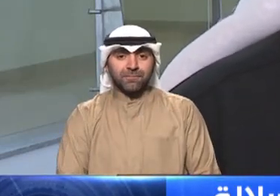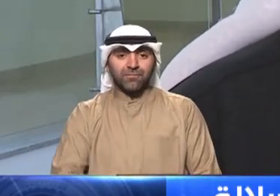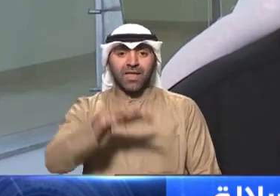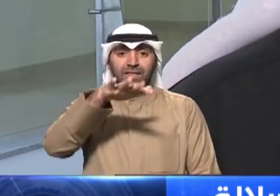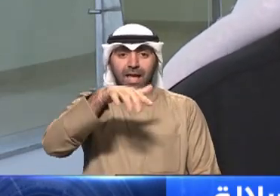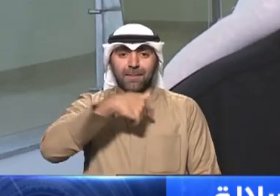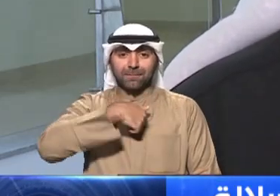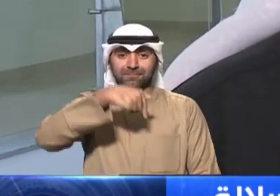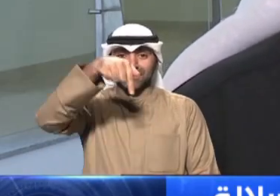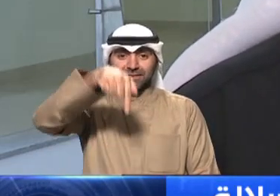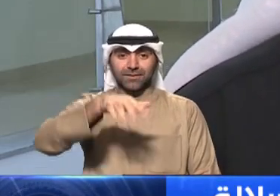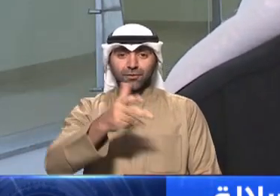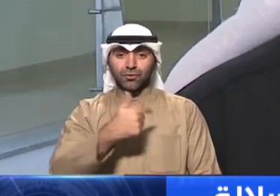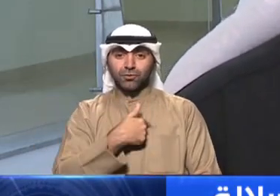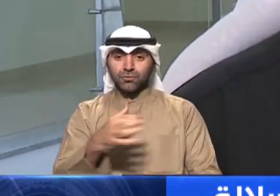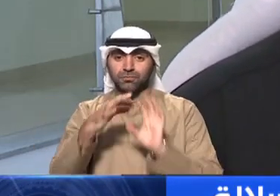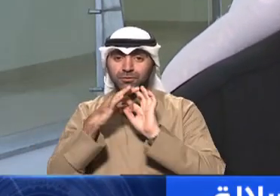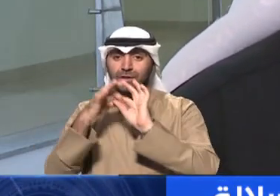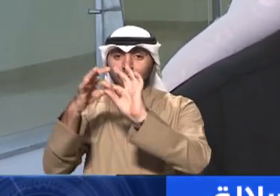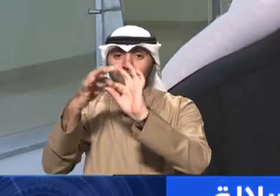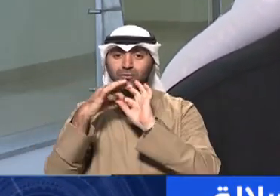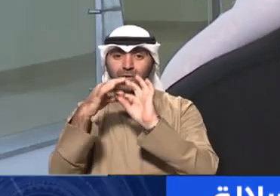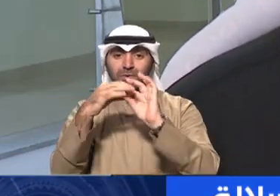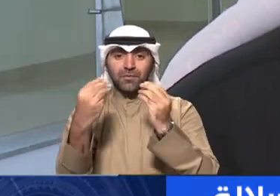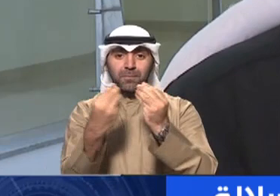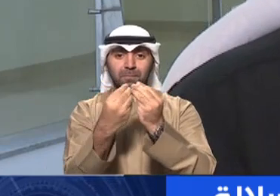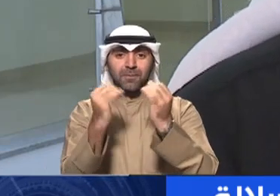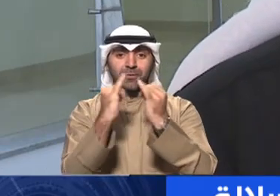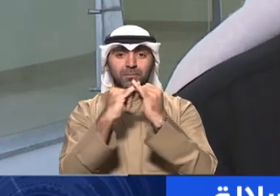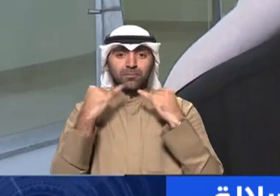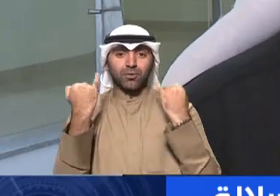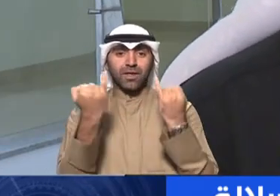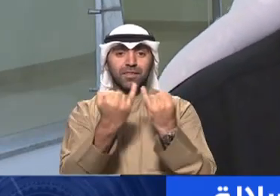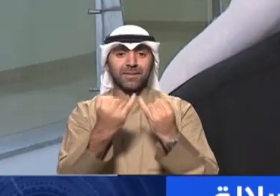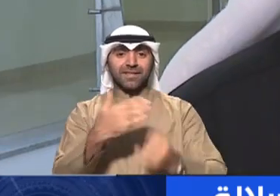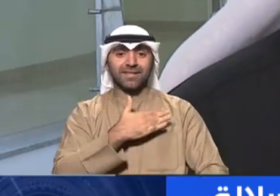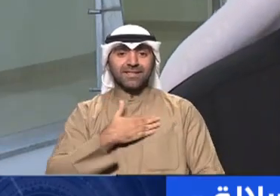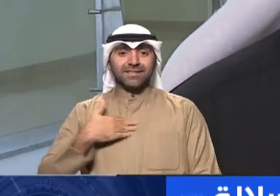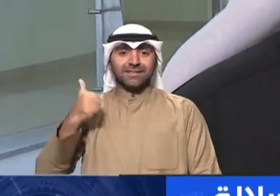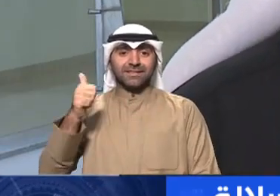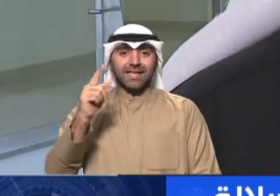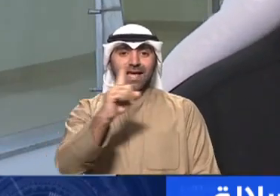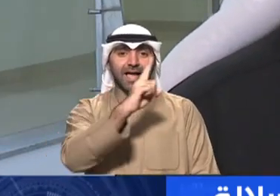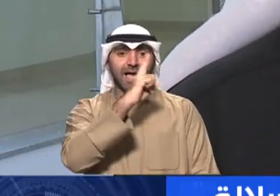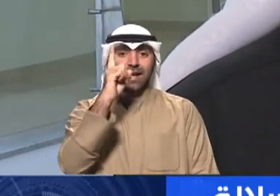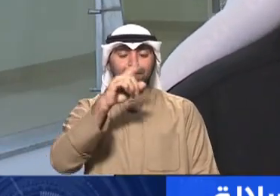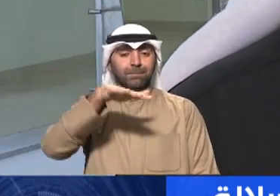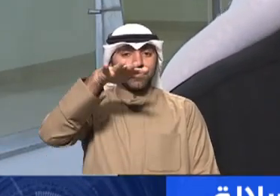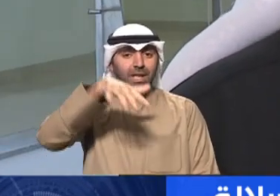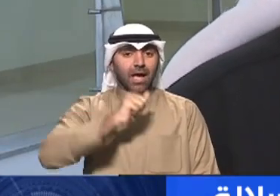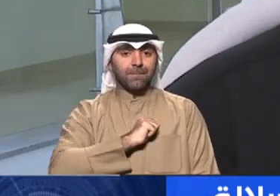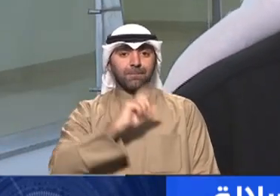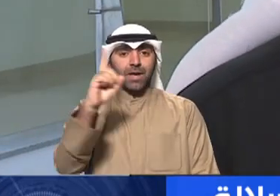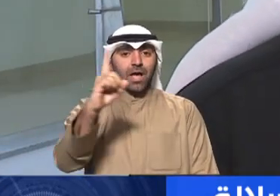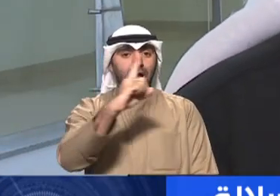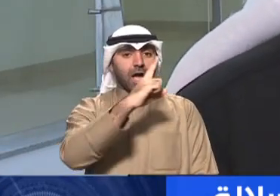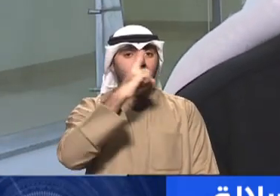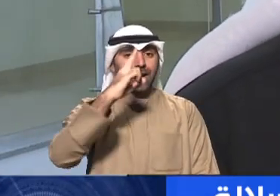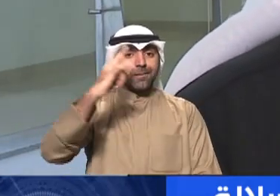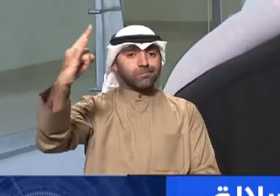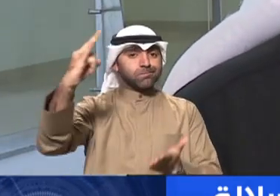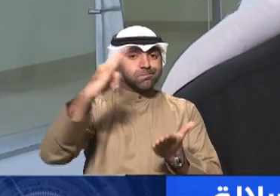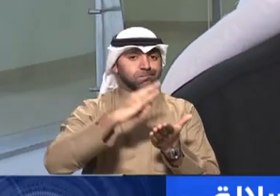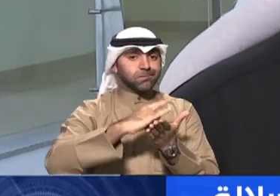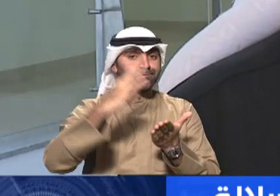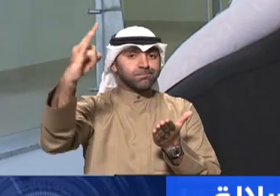والاستعلام عن الأوضاع الوبائية حوالينا. احنا نحن لسنا بمعزل عن بقية العالم،